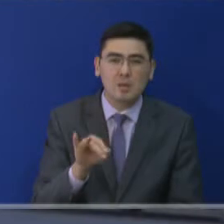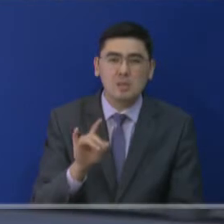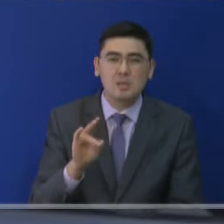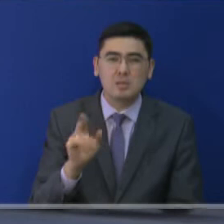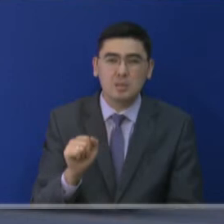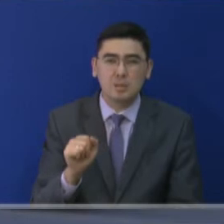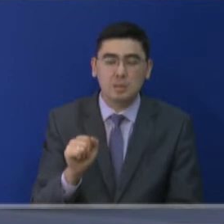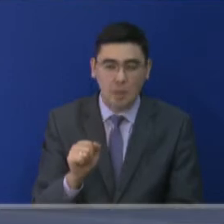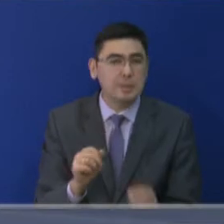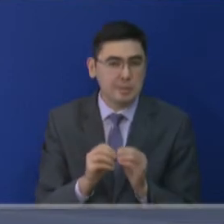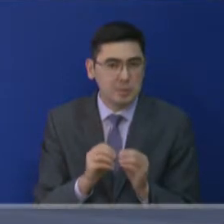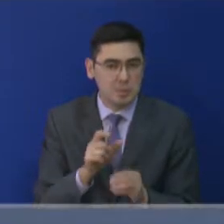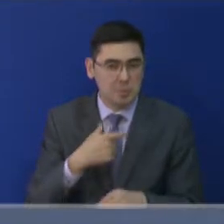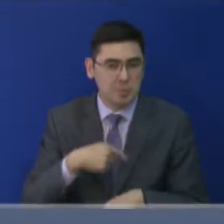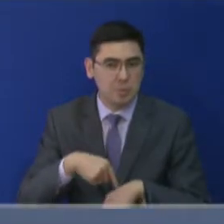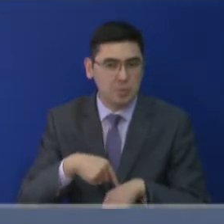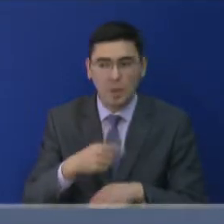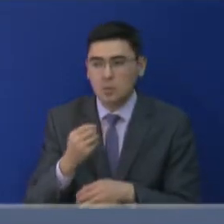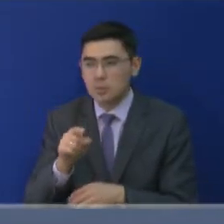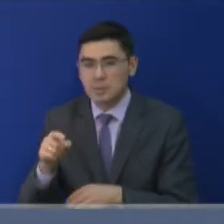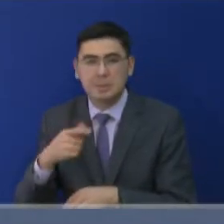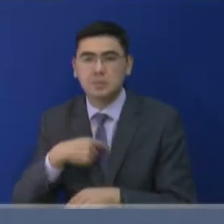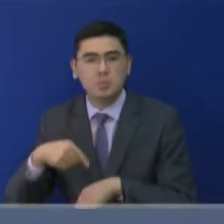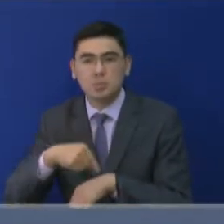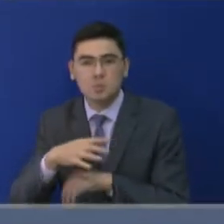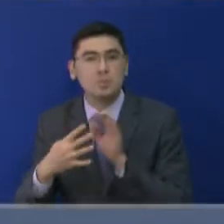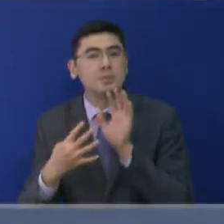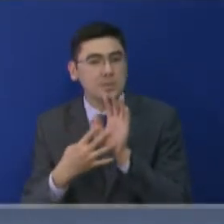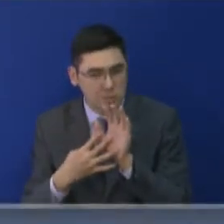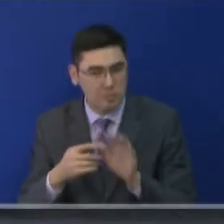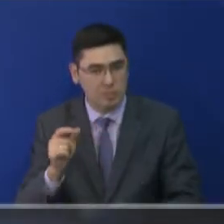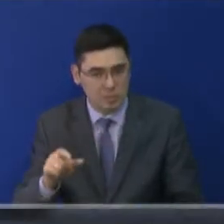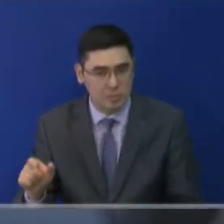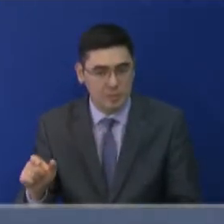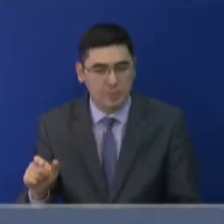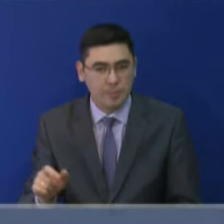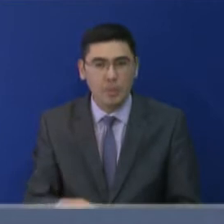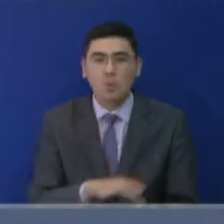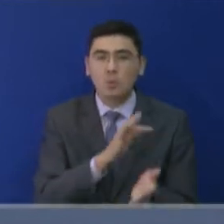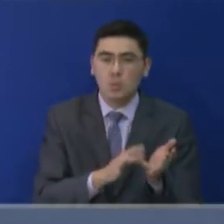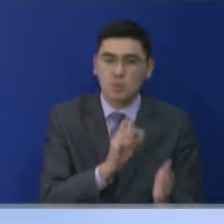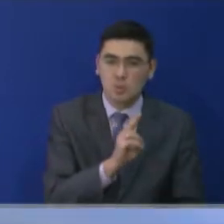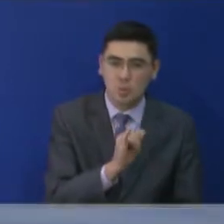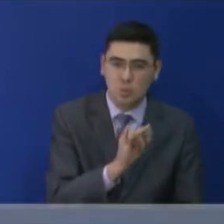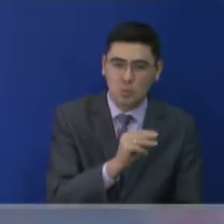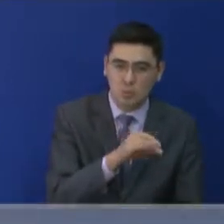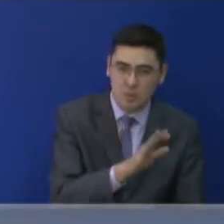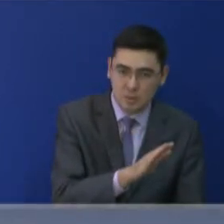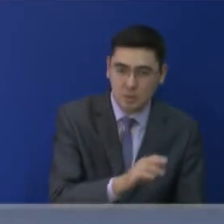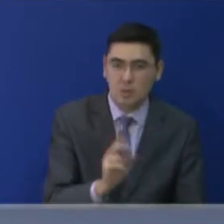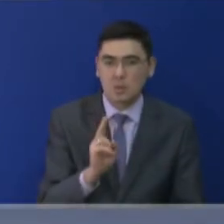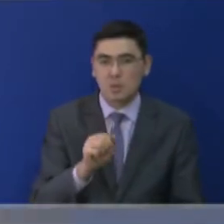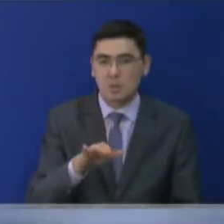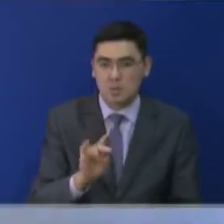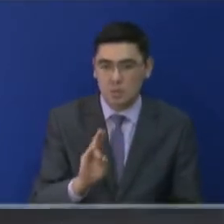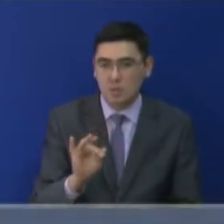белгілері бар 10 пациент және вирус симптомсыз 9 тасымалдаушы бар. Қауіпті індет Курчатов қаласы мен Қатонқарағай ауданда